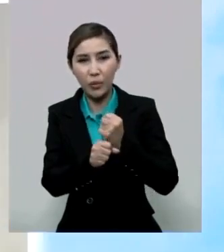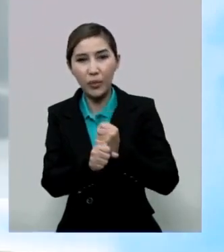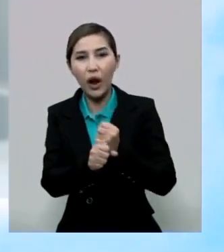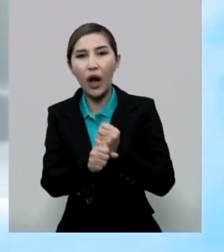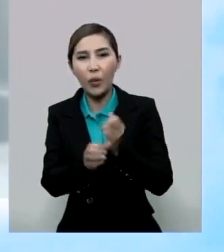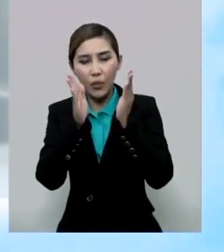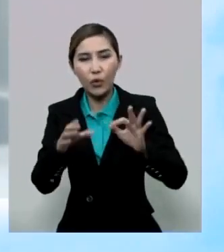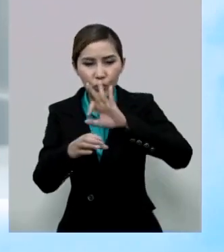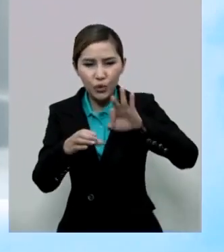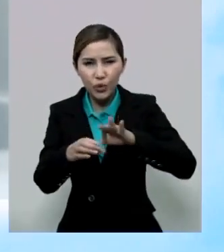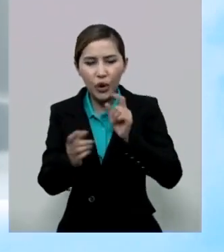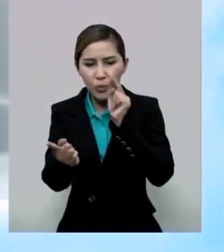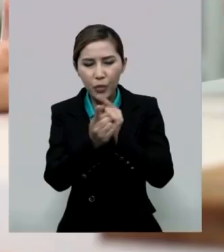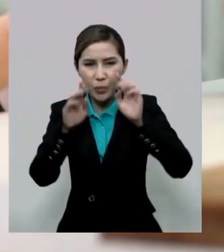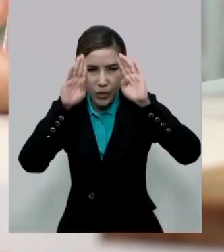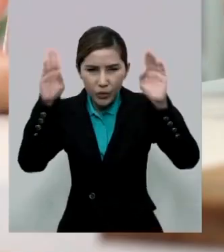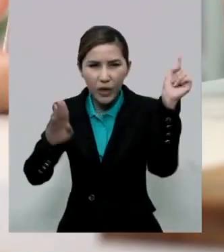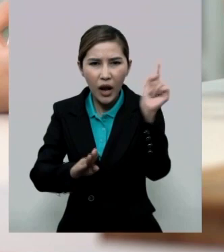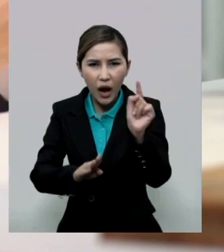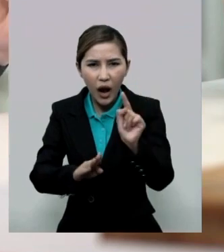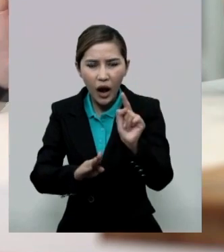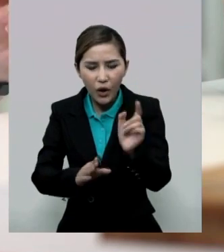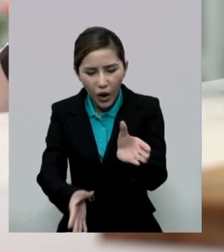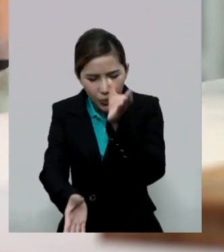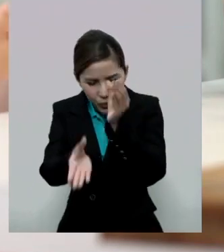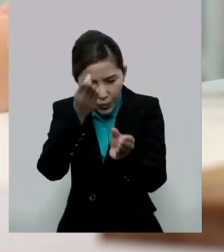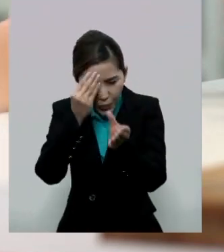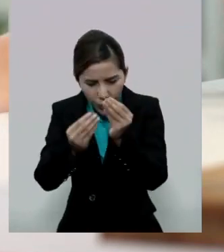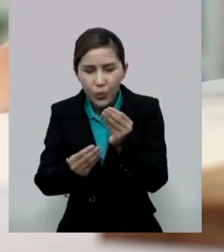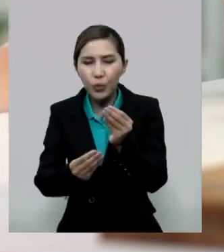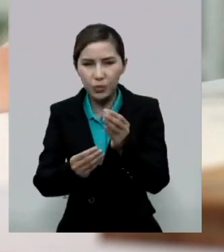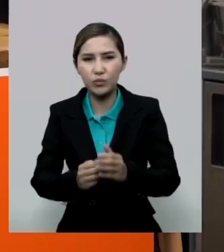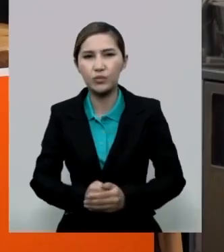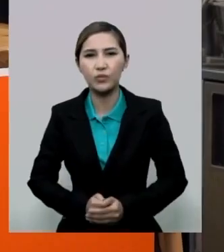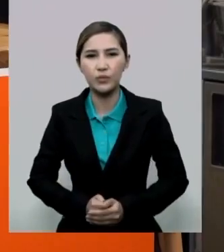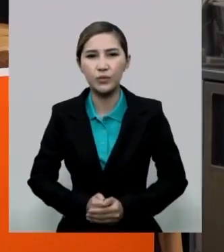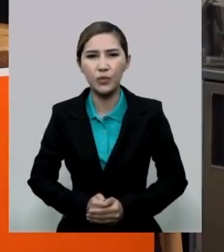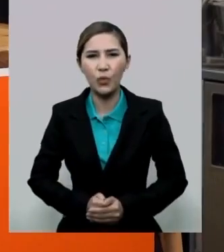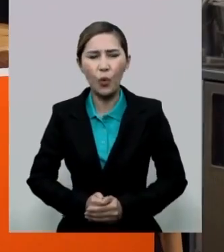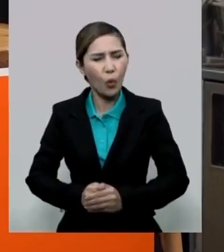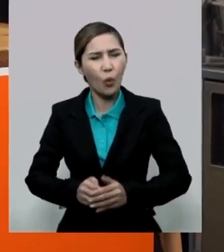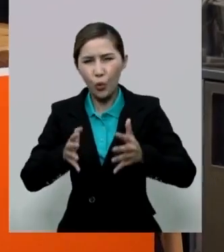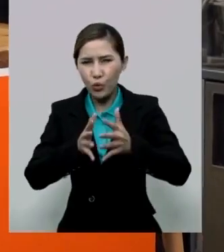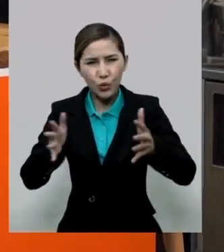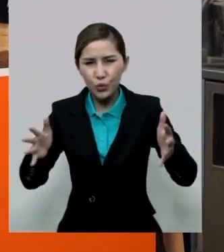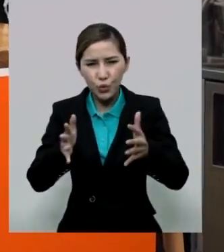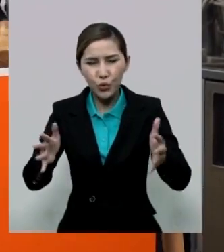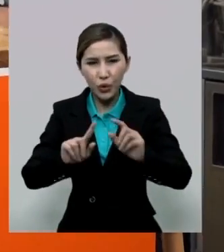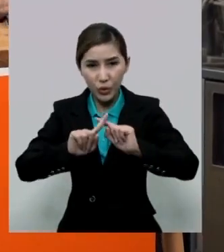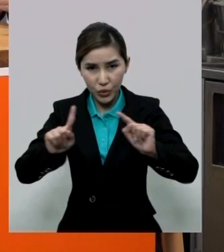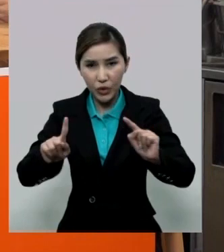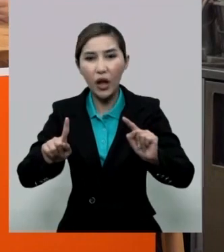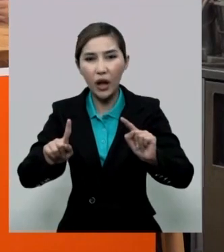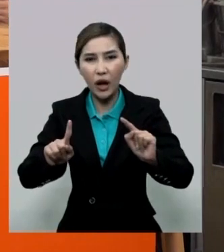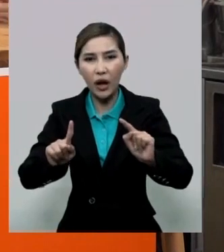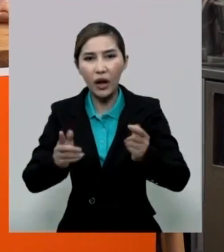สต้ามาค่ะเคยเจอประสบการณ์อะไรในการทำงานที่ทำให้เราได้เรียนรู้บ้างอะค่ะ ก็หลายอย่างเลยค่ะแต่ว่